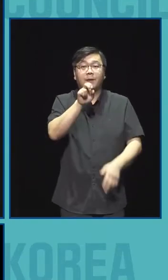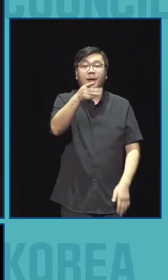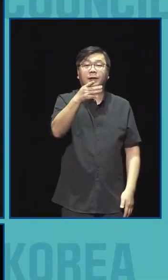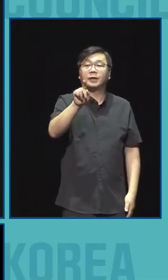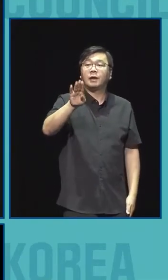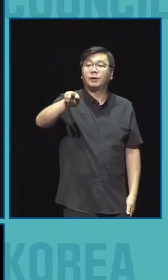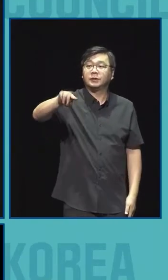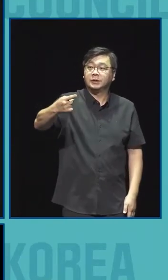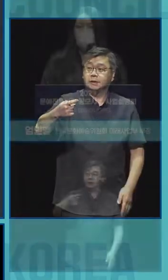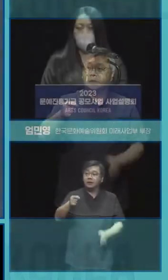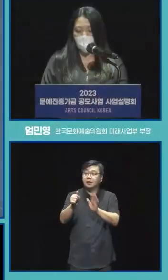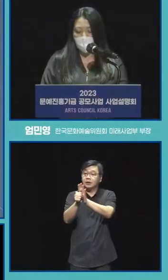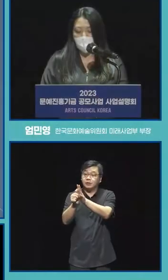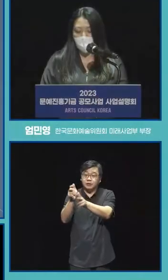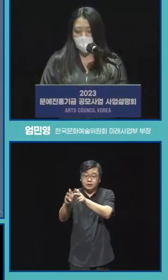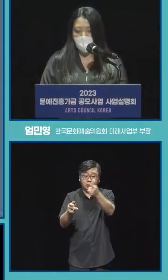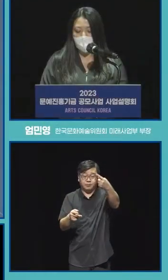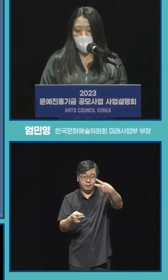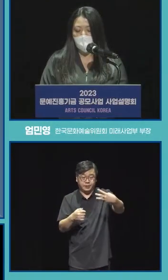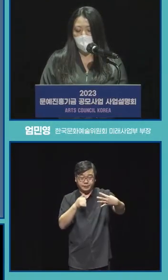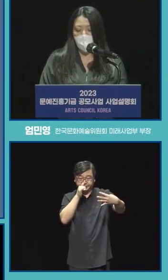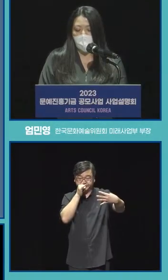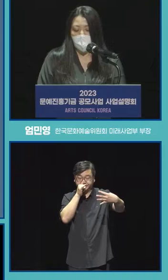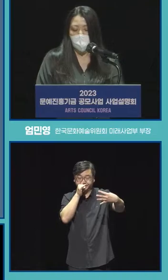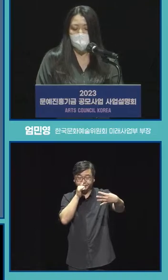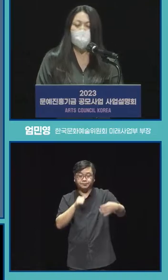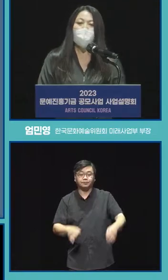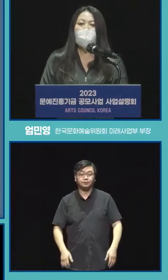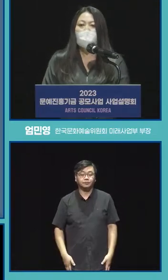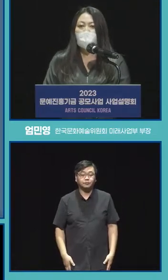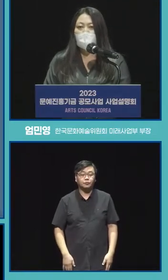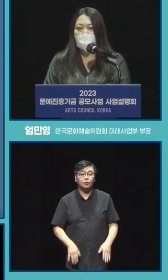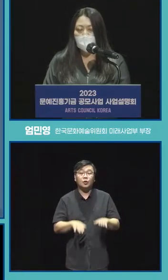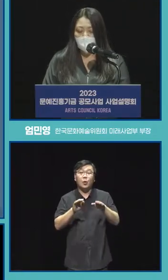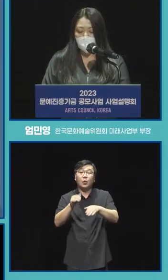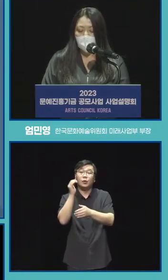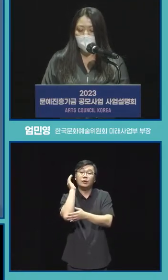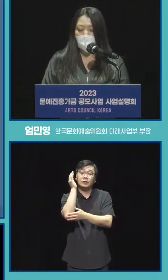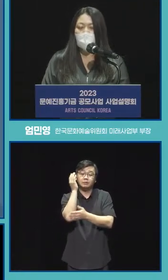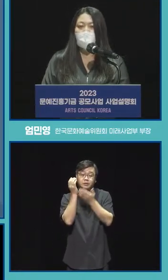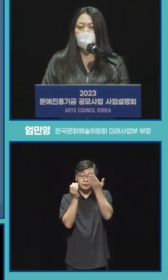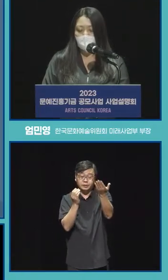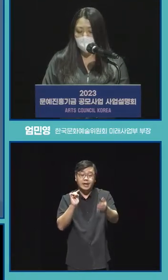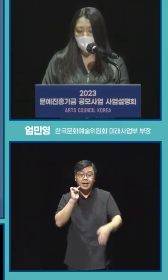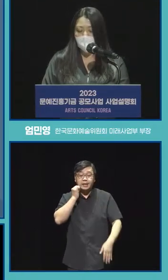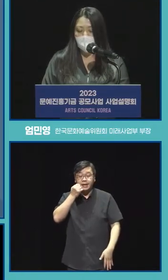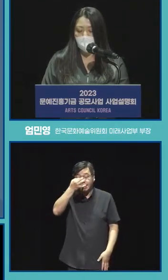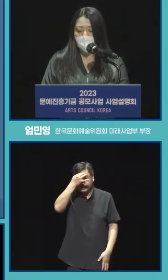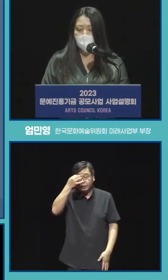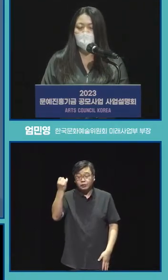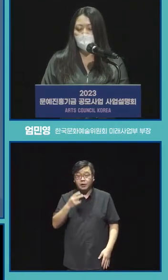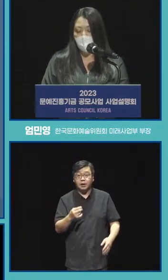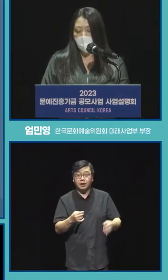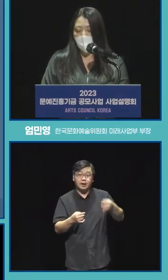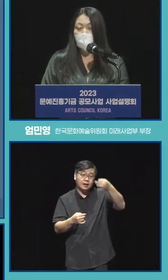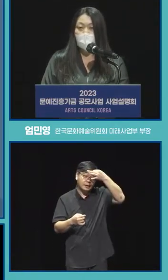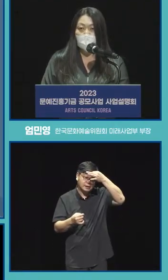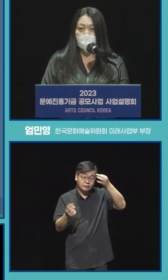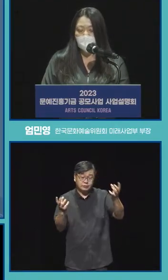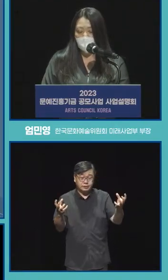예술활동 지원사업을 추진하고 있습니다 그 중 오늘 설명드릴 예술과 기술 융합 지원사업은